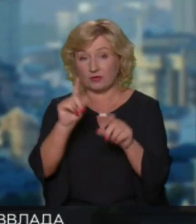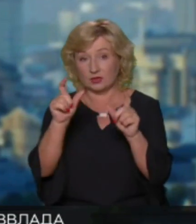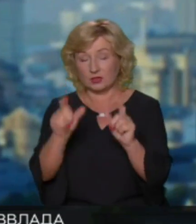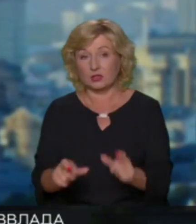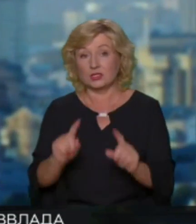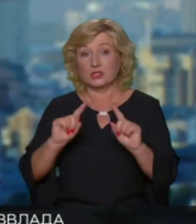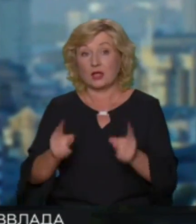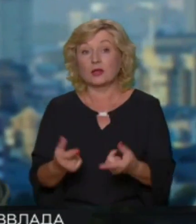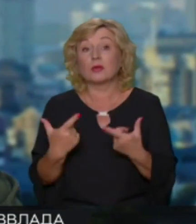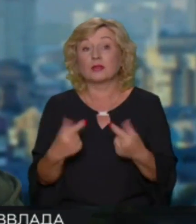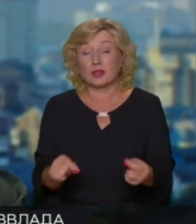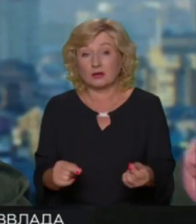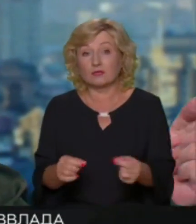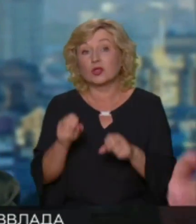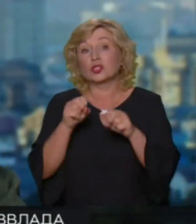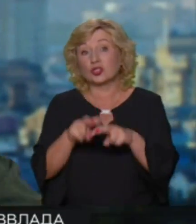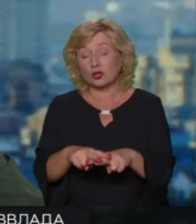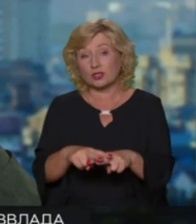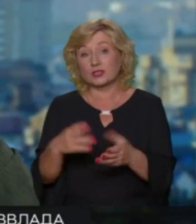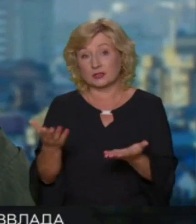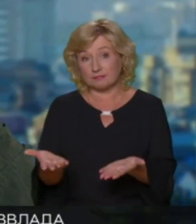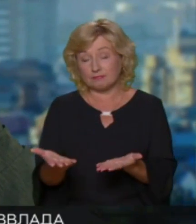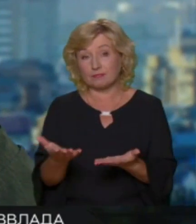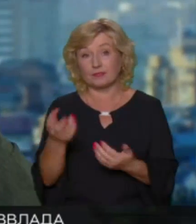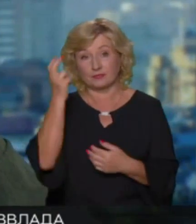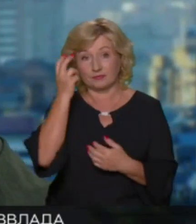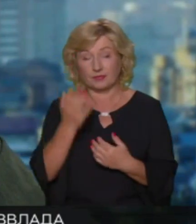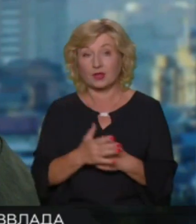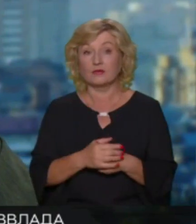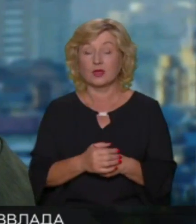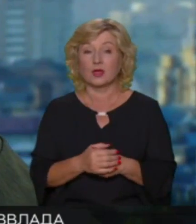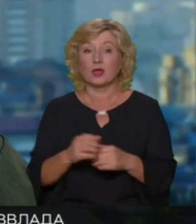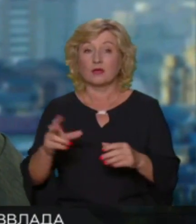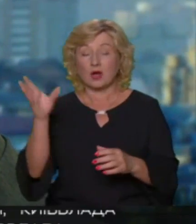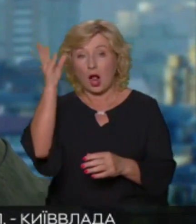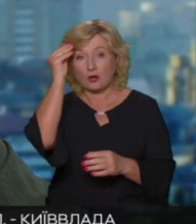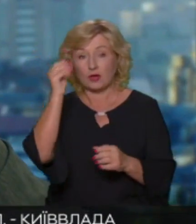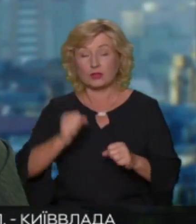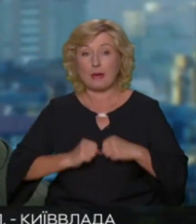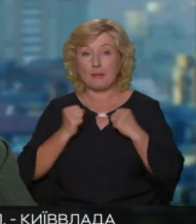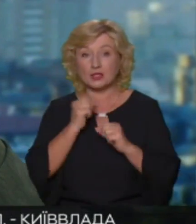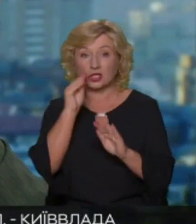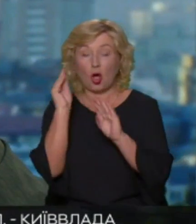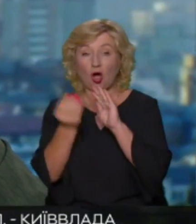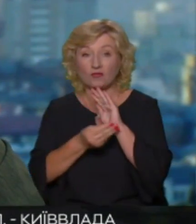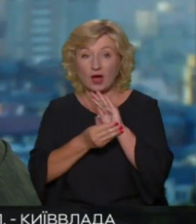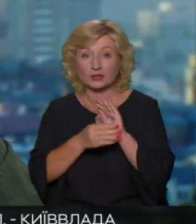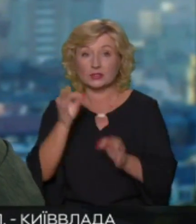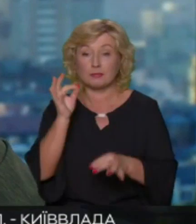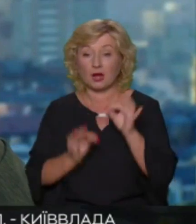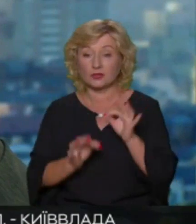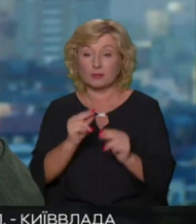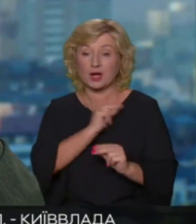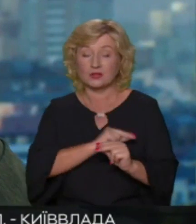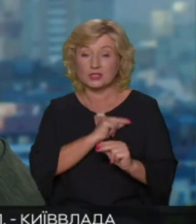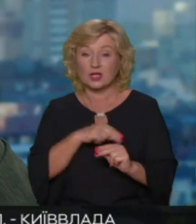де б ви думали, в столиці, звичайно ж. І враховуючи намагання колишнього воєнкома сховатися від правосуддя, працівники